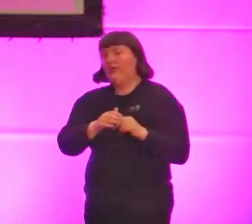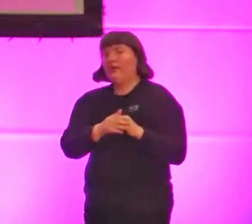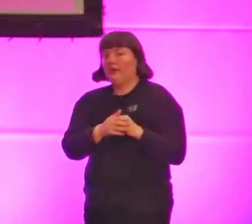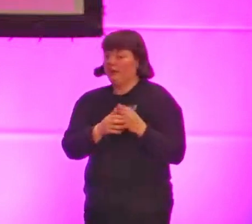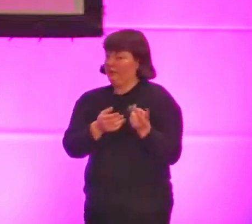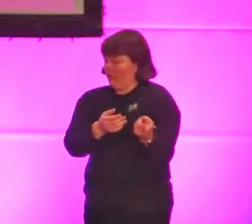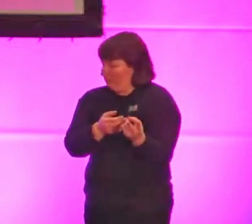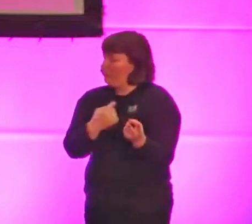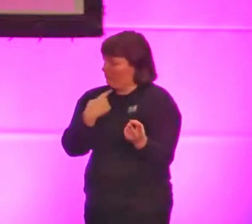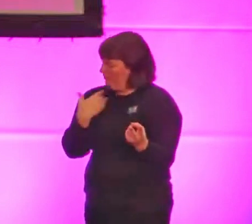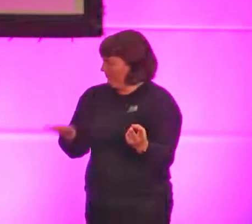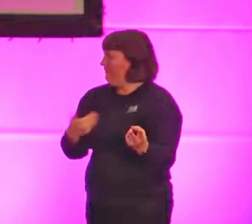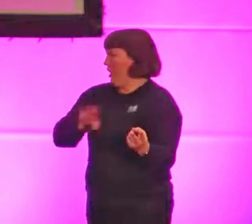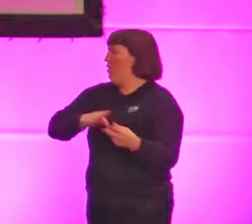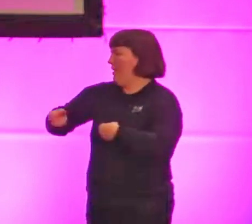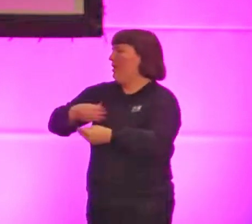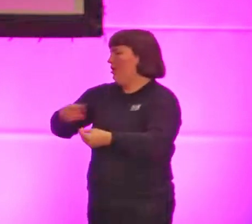begärde de att få ut materialet.